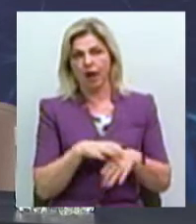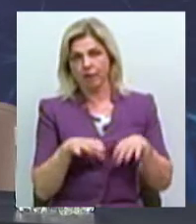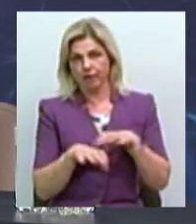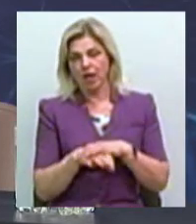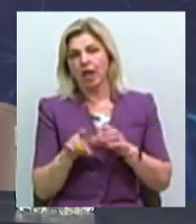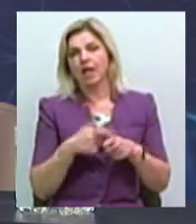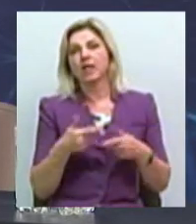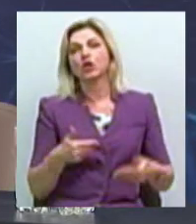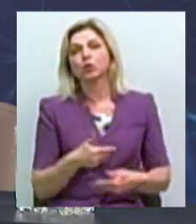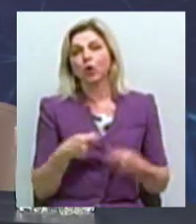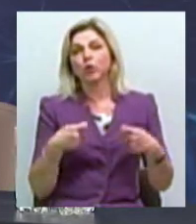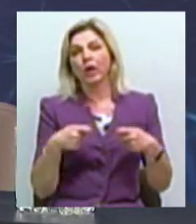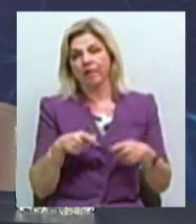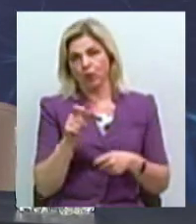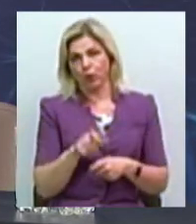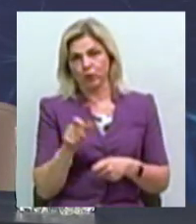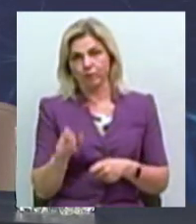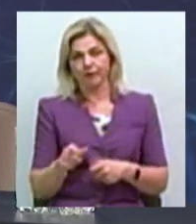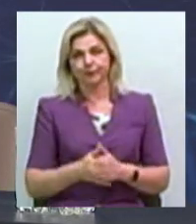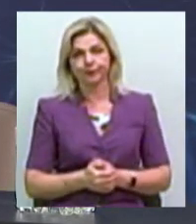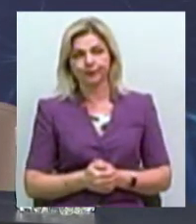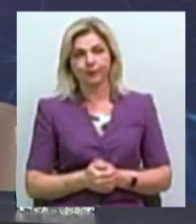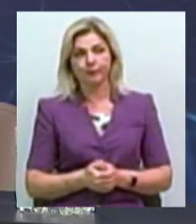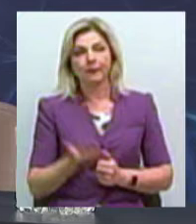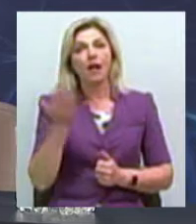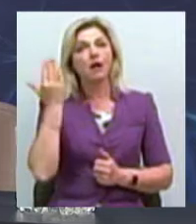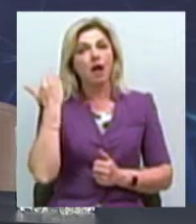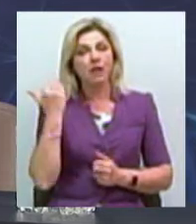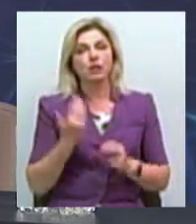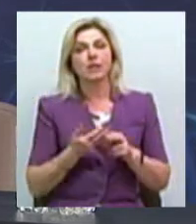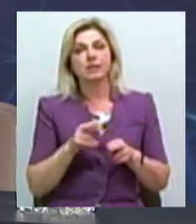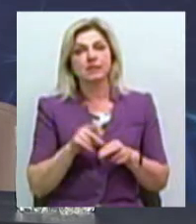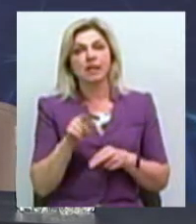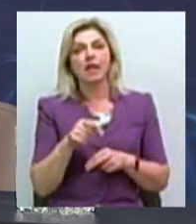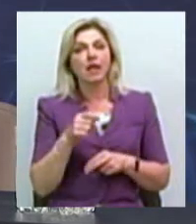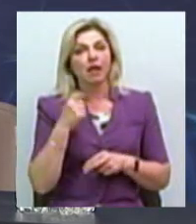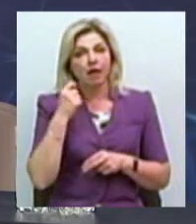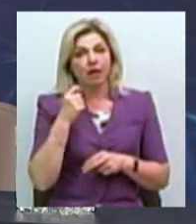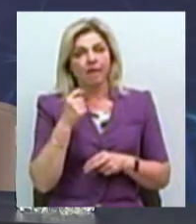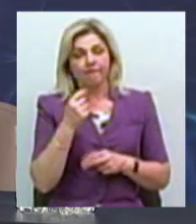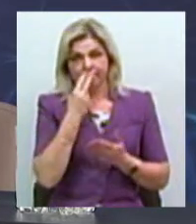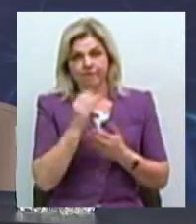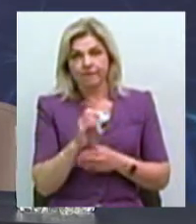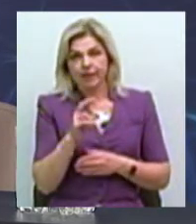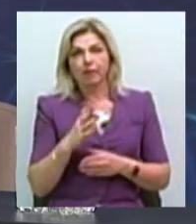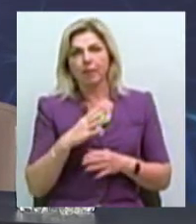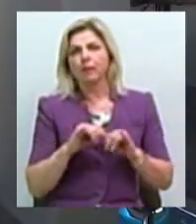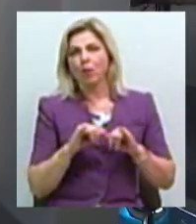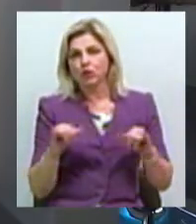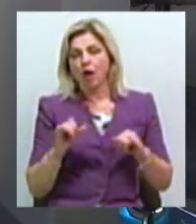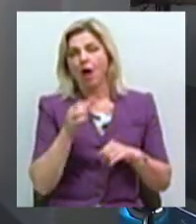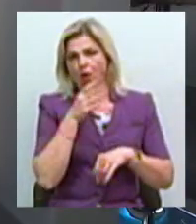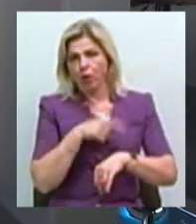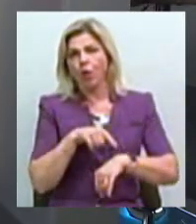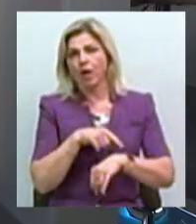торгівля людьми, так. Але я хочу сказати, що раніше цей вид він був найпоширенішим, але з роками, да, і, скажімо